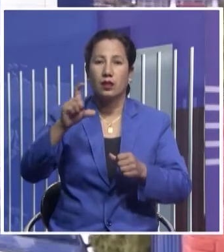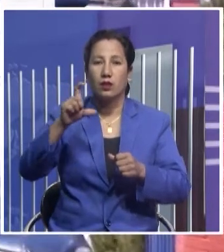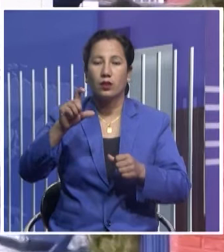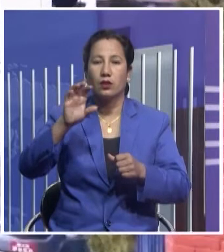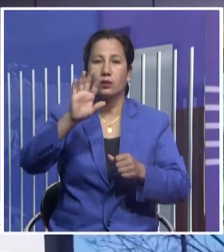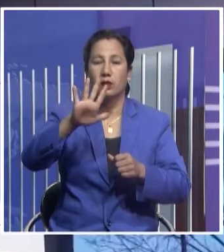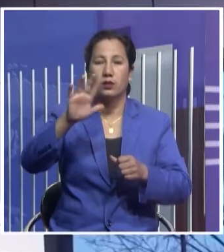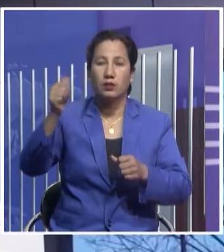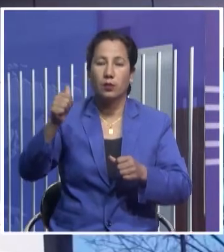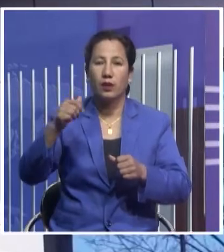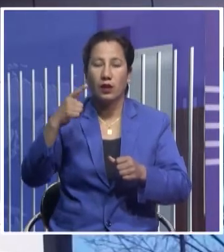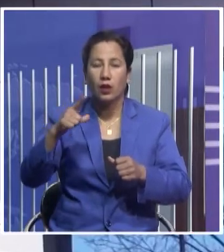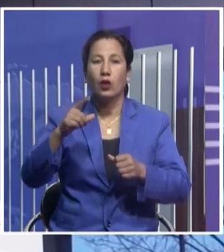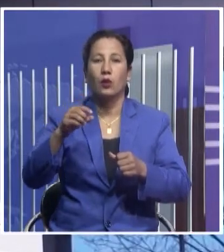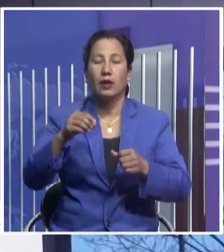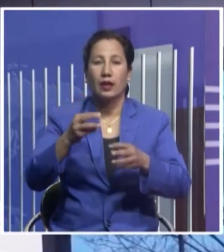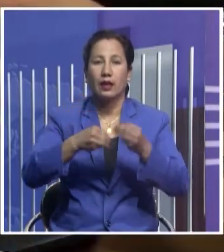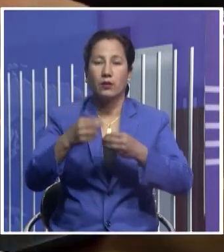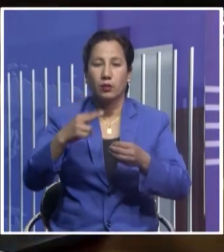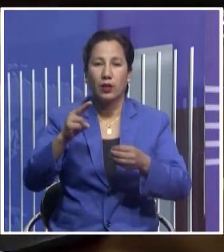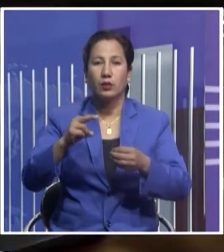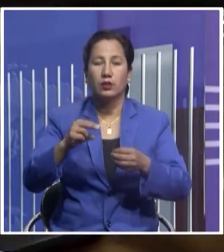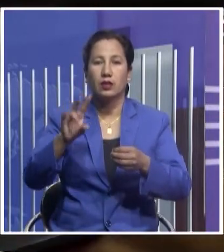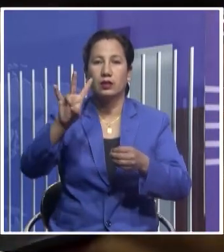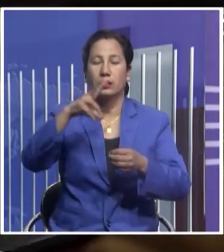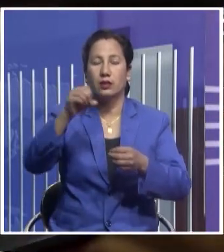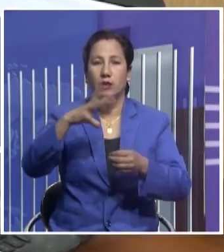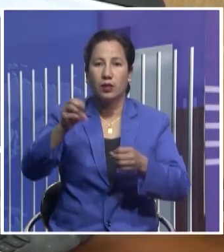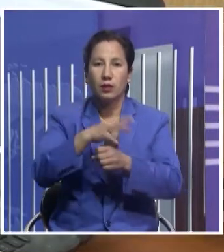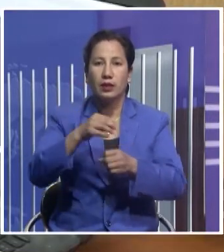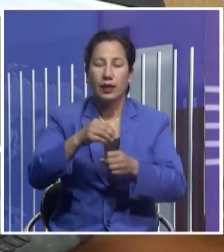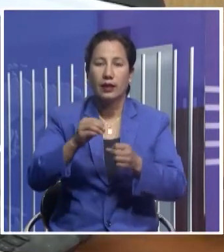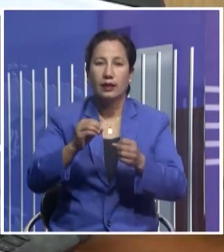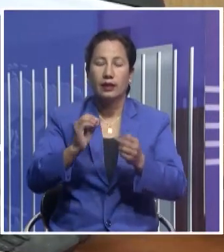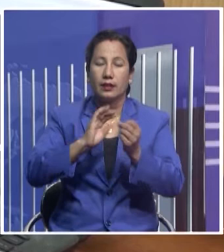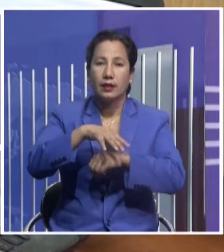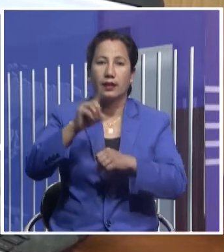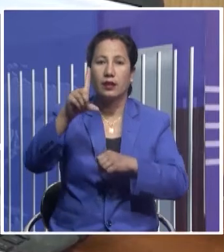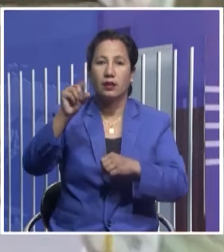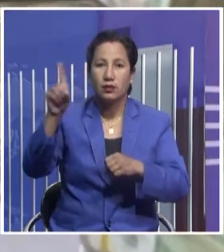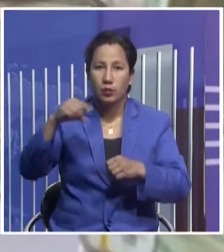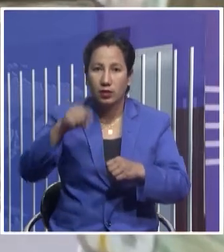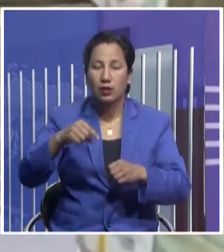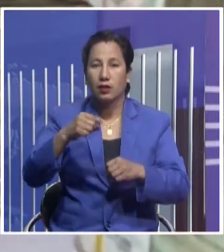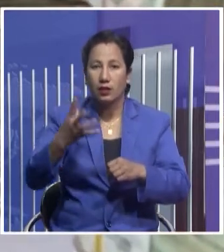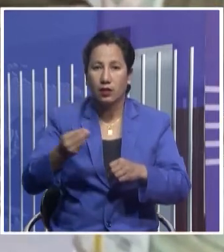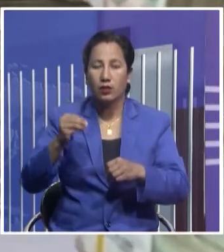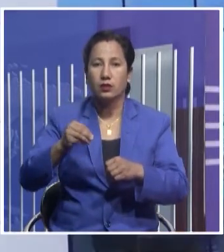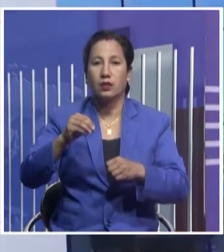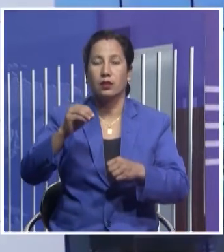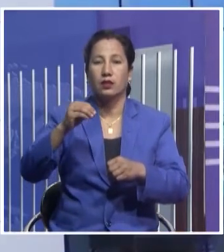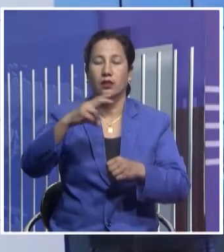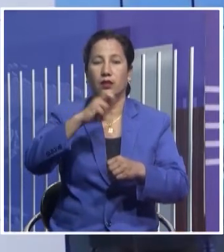कारोबार भएका छन्। स्वाभिमान लघुवित्त कम्पनीको सेयर सबैभन्दा धेरै 10% रूपले घटेको छ। यस्तै दिव्येश्वरी